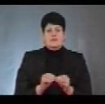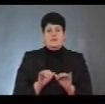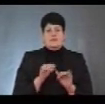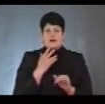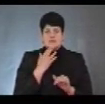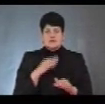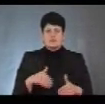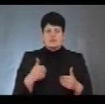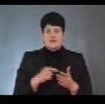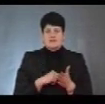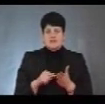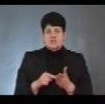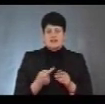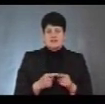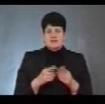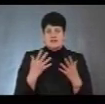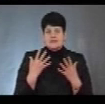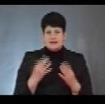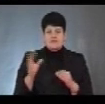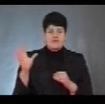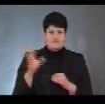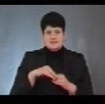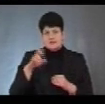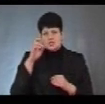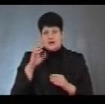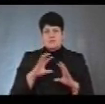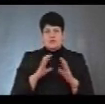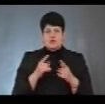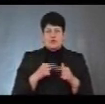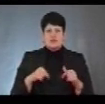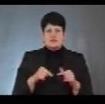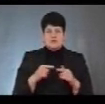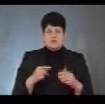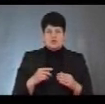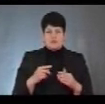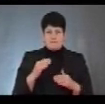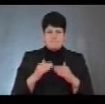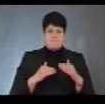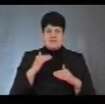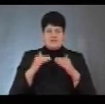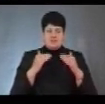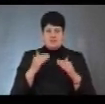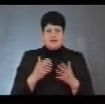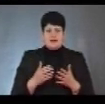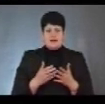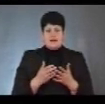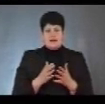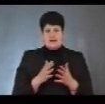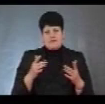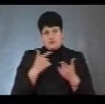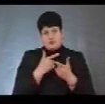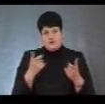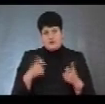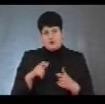запропонувала відзначати цей день усім державам і міжнародним організаціям, аби підвищити рівень поінформованості суспільства про синдром Дауна.